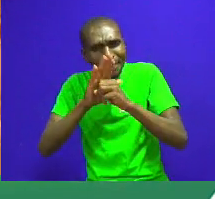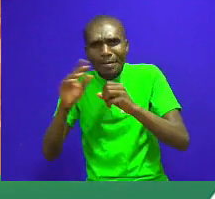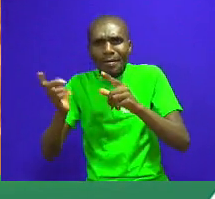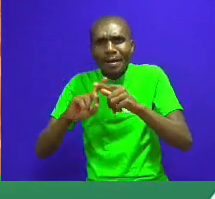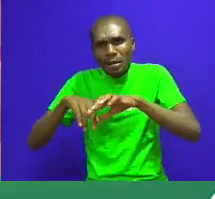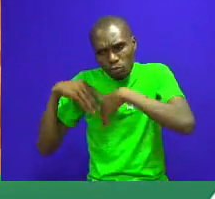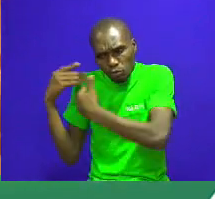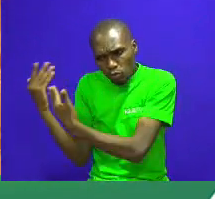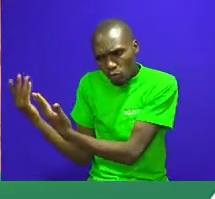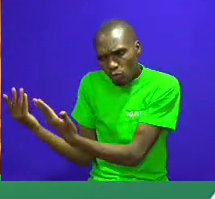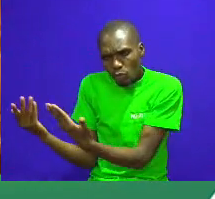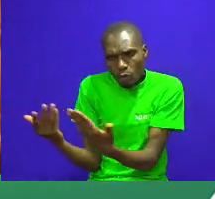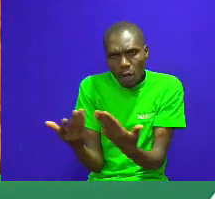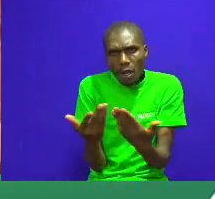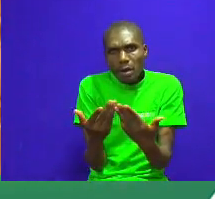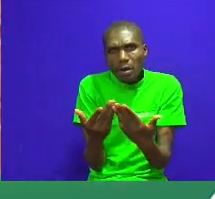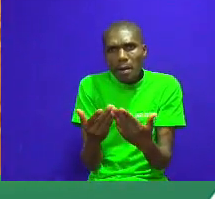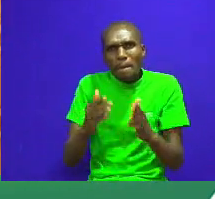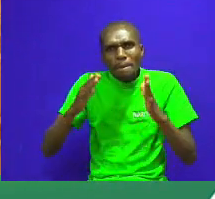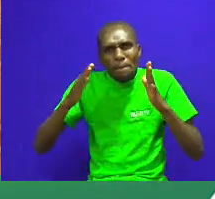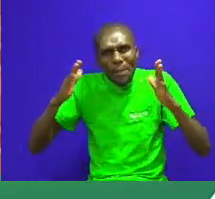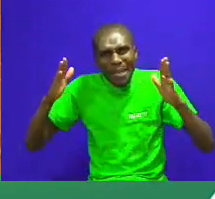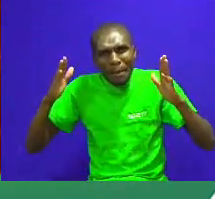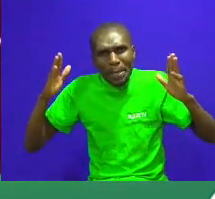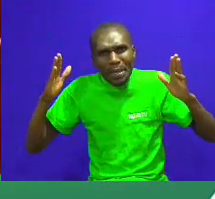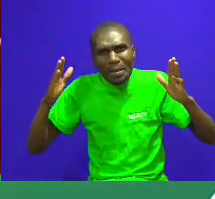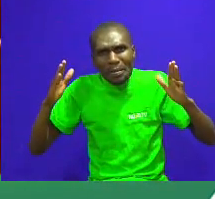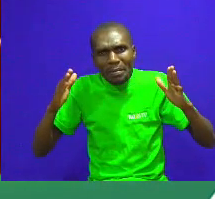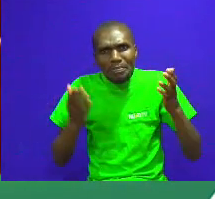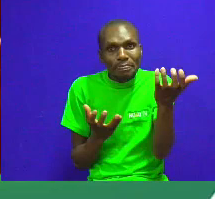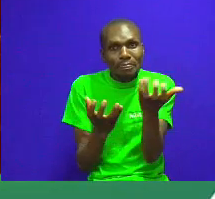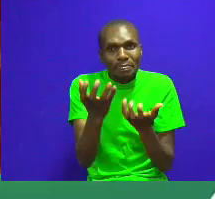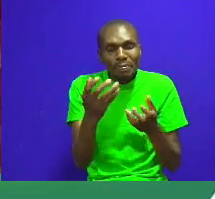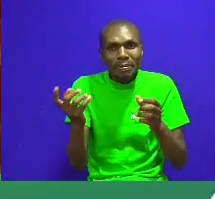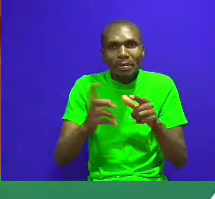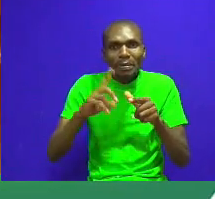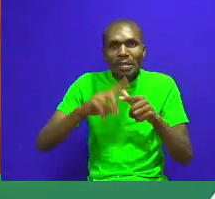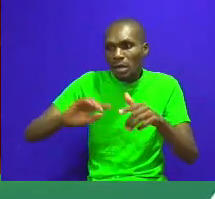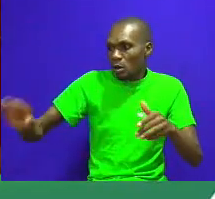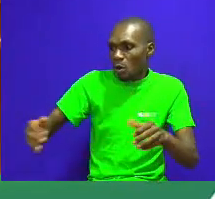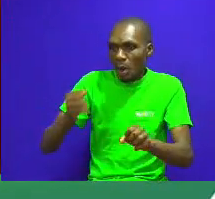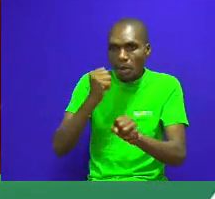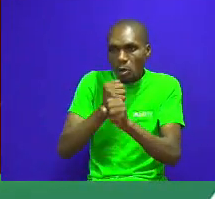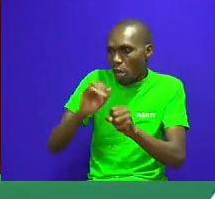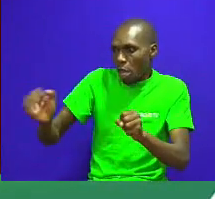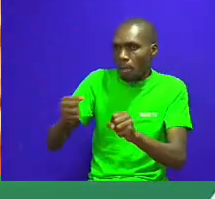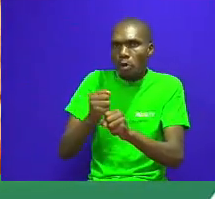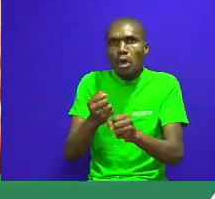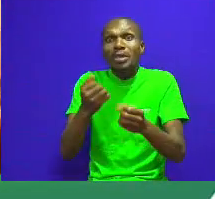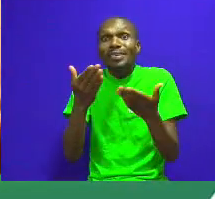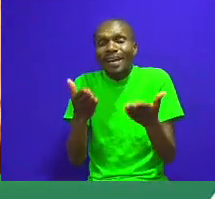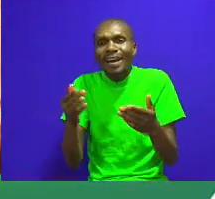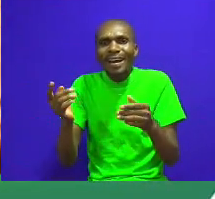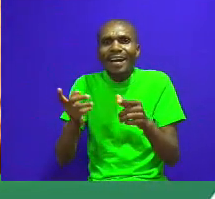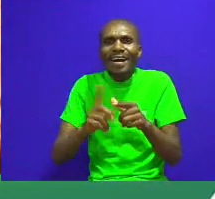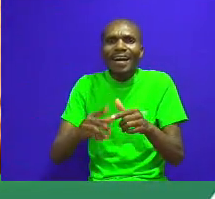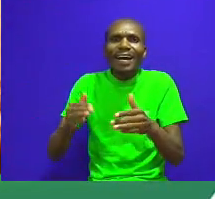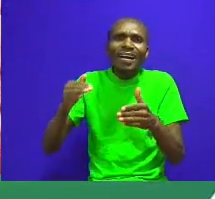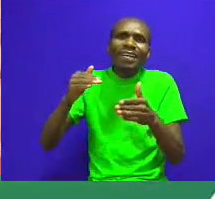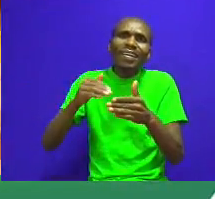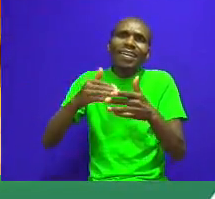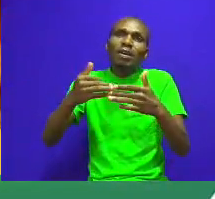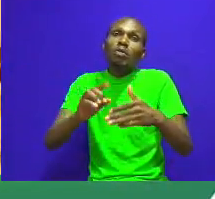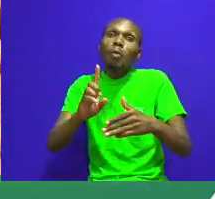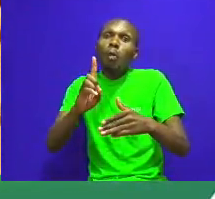kuleta mall kubwa kama hii ya kufanya biashara na kuchukua wafanyakazi kutoka Kisii wengi sana. Hii ndio